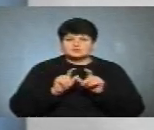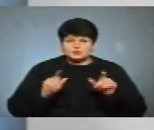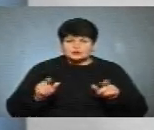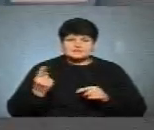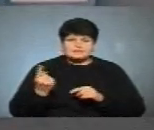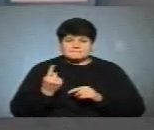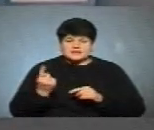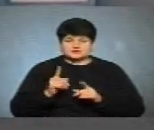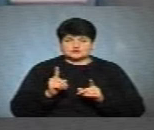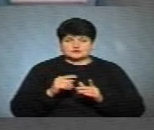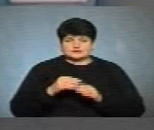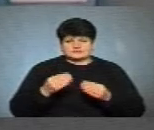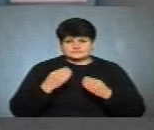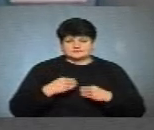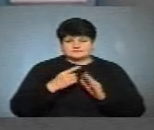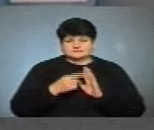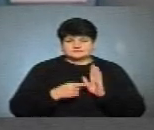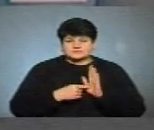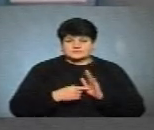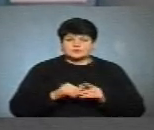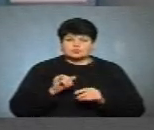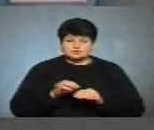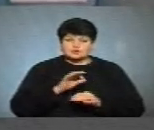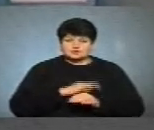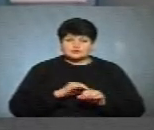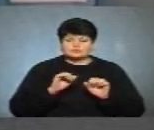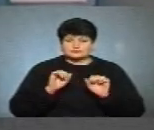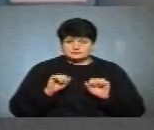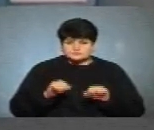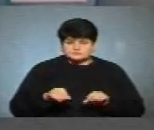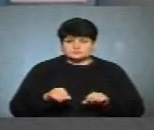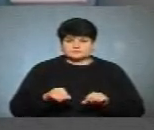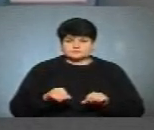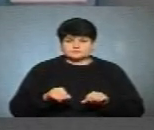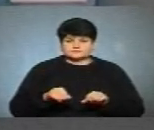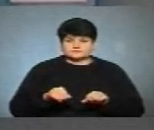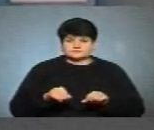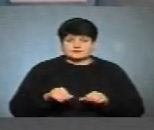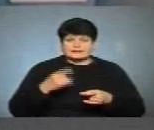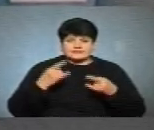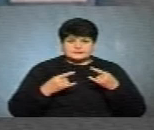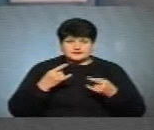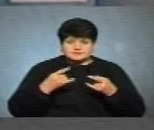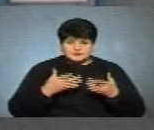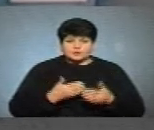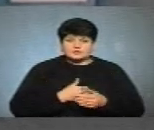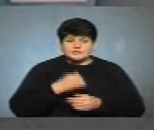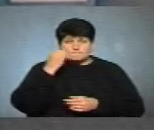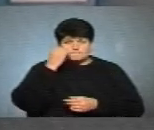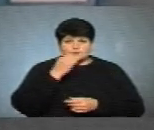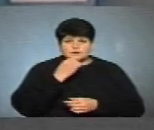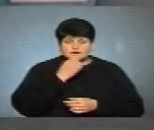Це перше, що задавали таке питання. І тому, користуючись нагодою, що на телебаченні, я хотіла